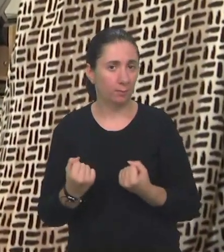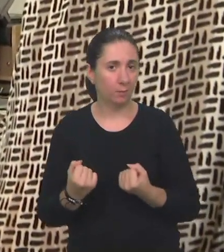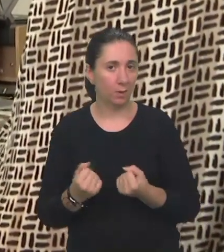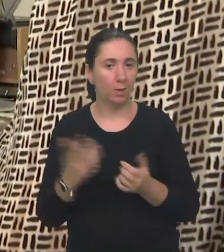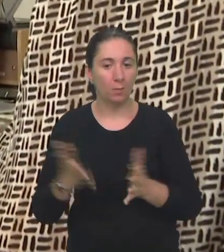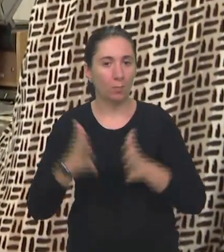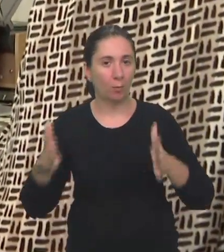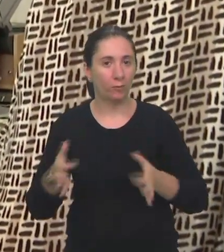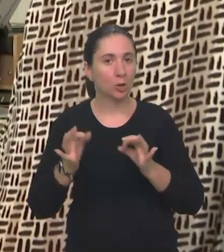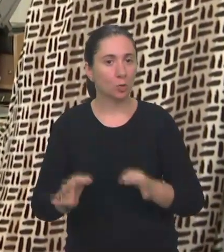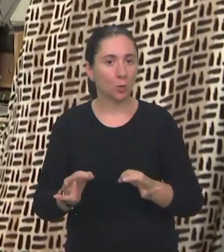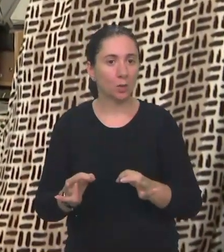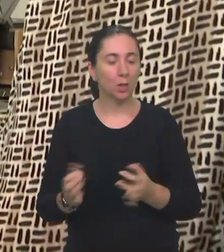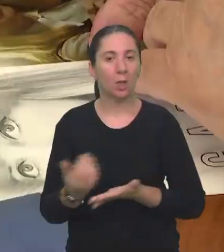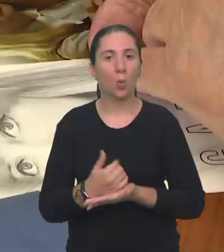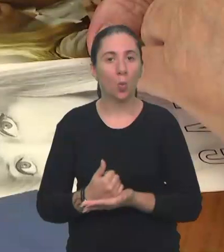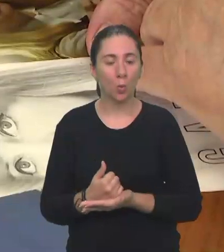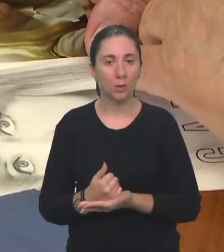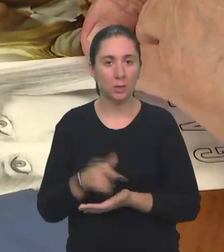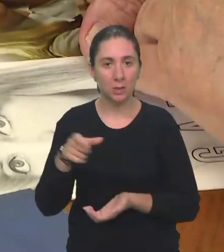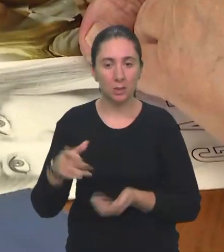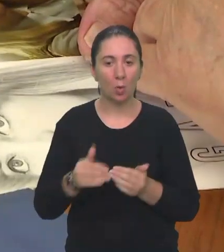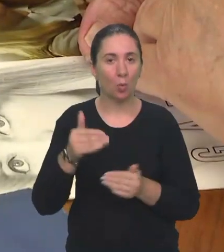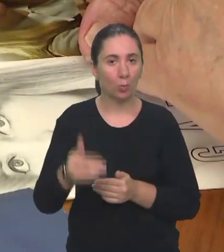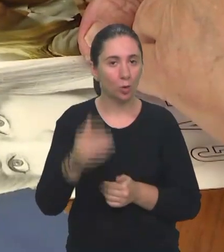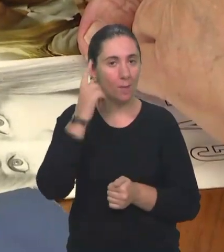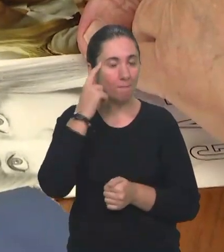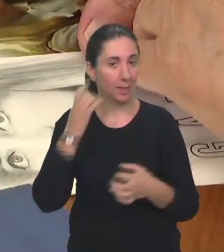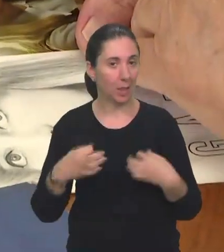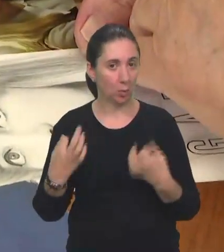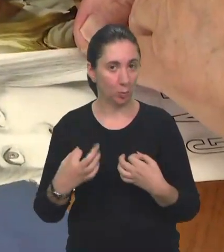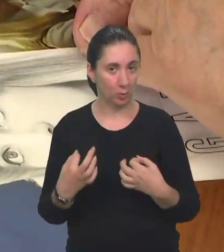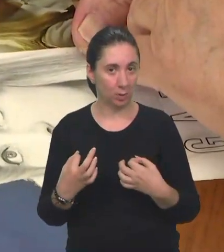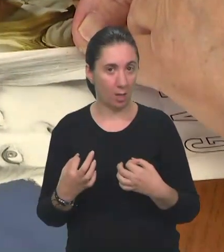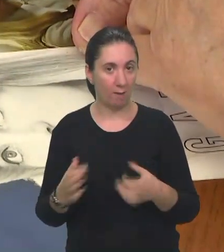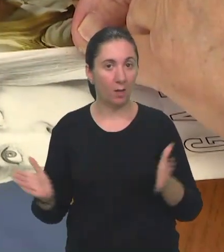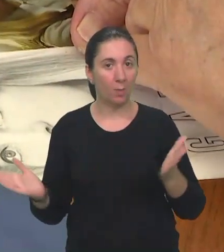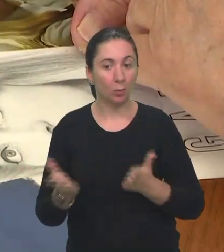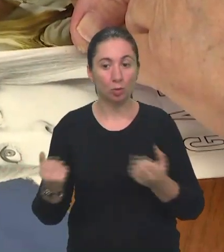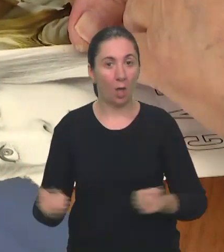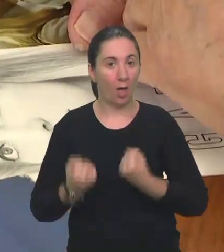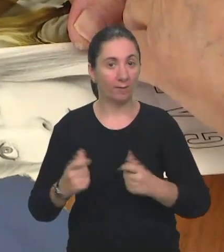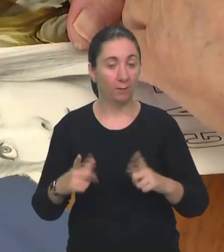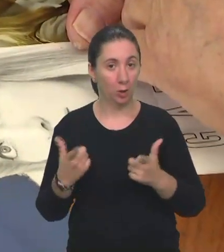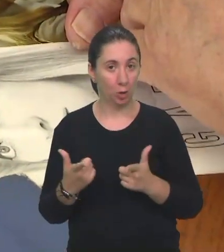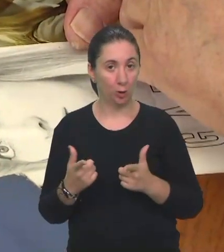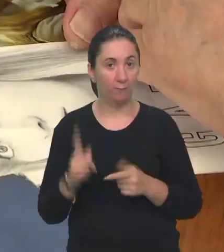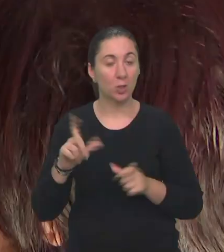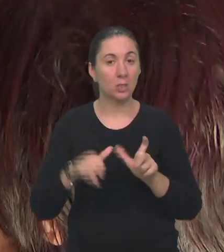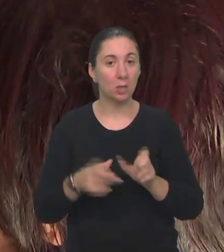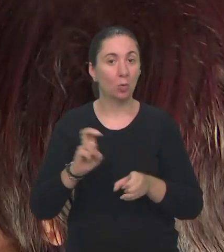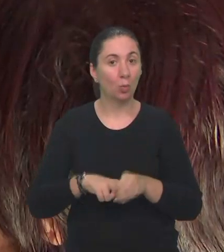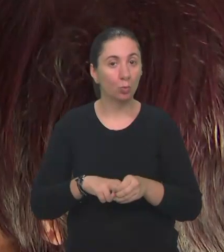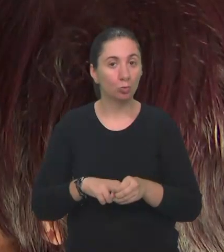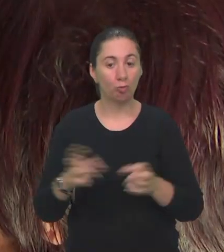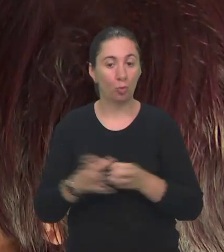ciljem povećanja socijalizacije korisnica, unapređenja mentalnog zdravlja, poticanja na aktivni život te s ciljem